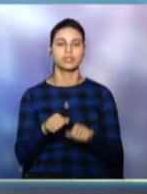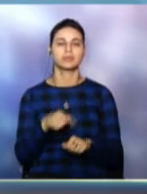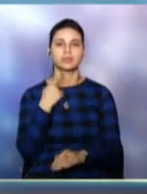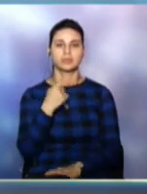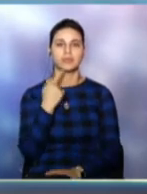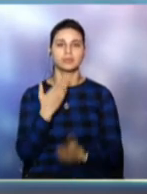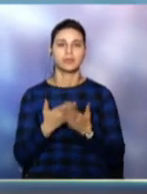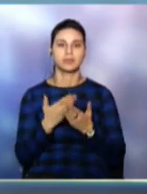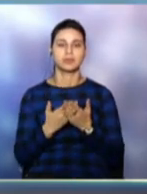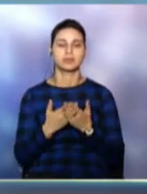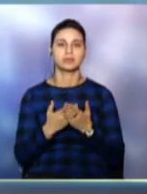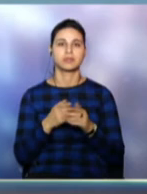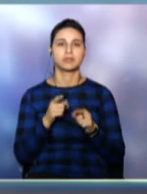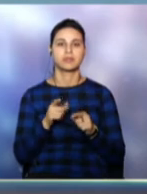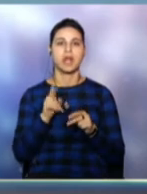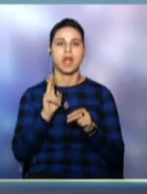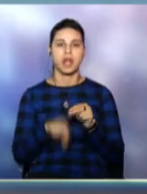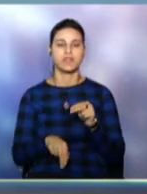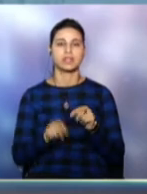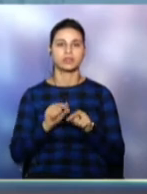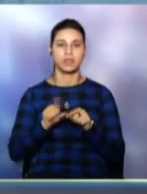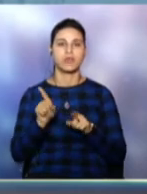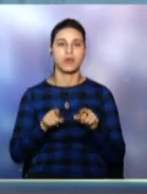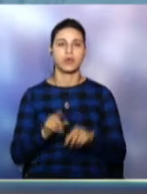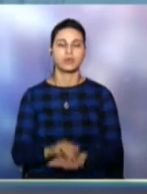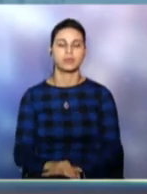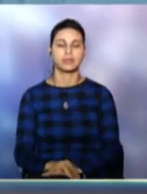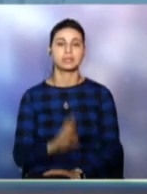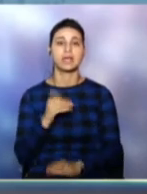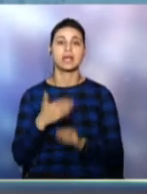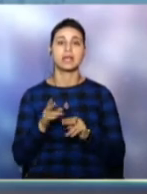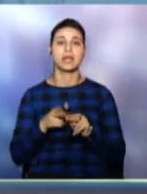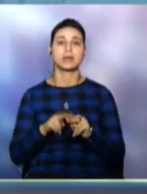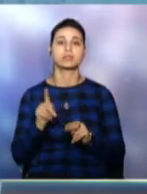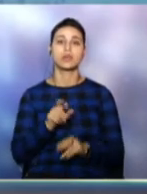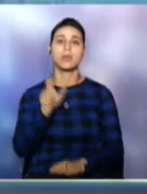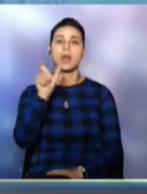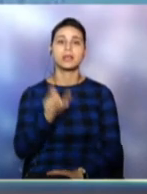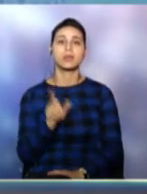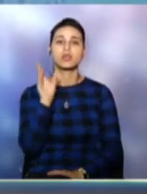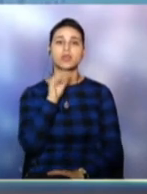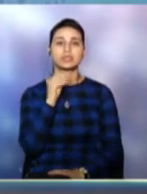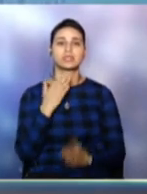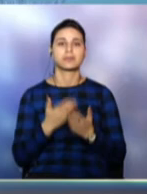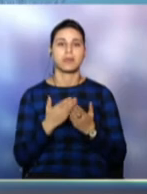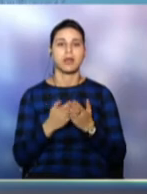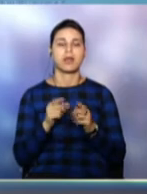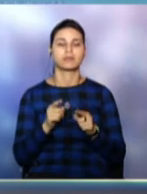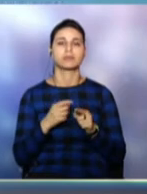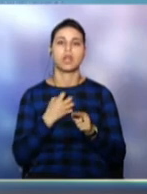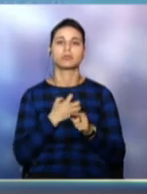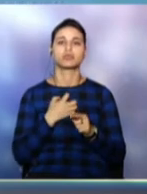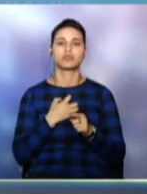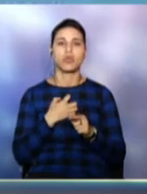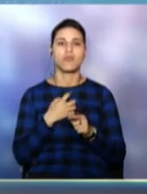დავასახელოთ სიმპტომები, რომელიც კოფეინის აღკვეთას მოყვება ხოლმე. და გარდა ამისა ის, რომ ადამიანი, როდესაც აი პრიორიტეტები მისთვის